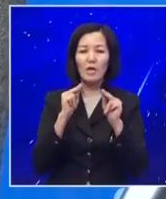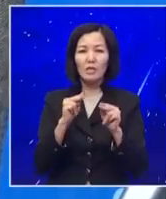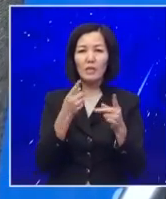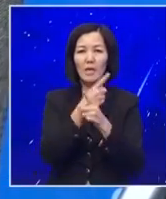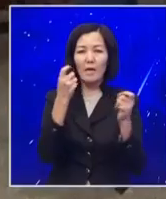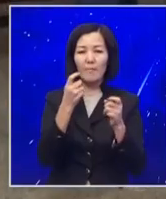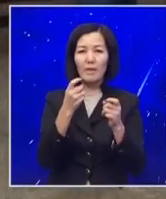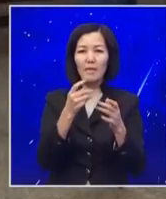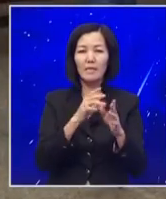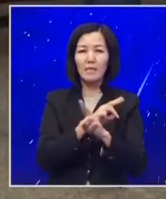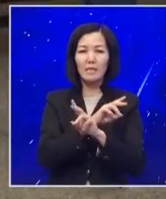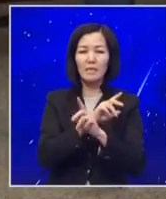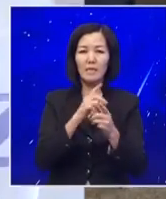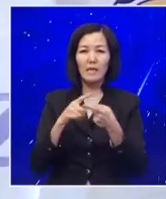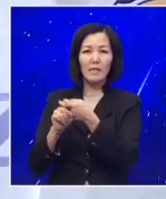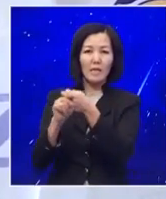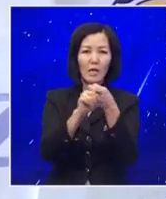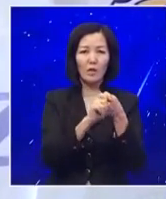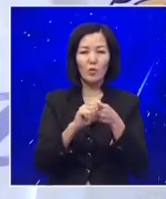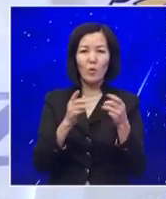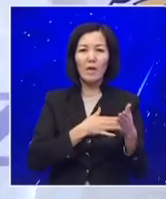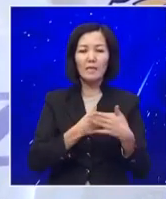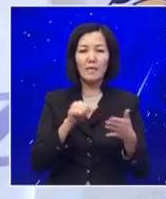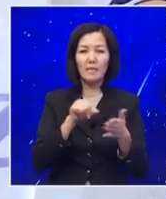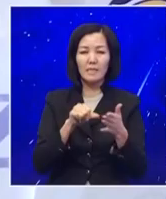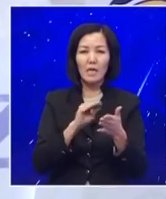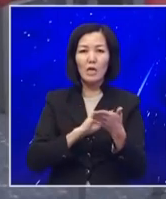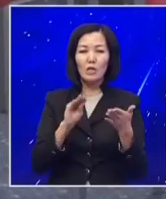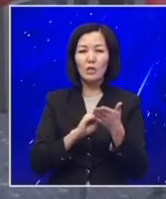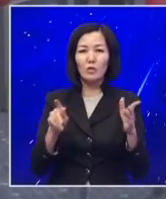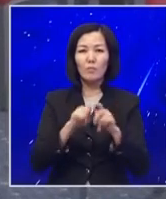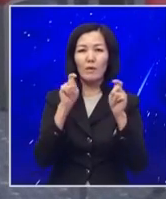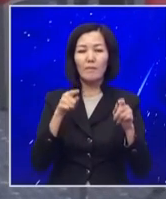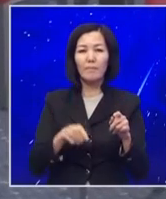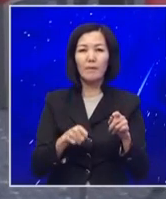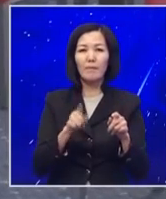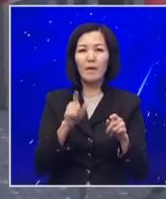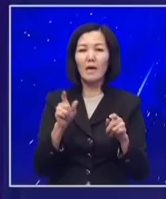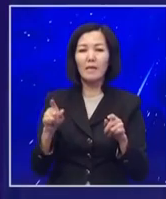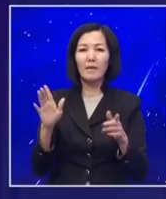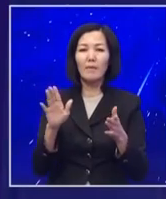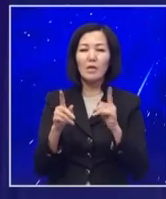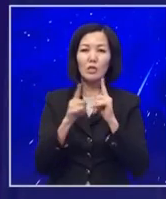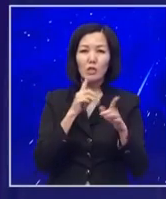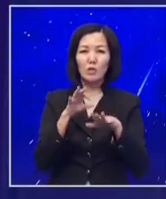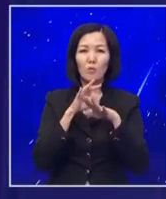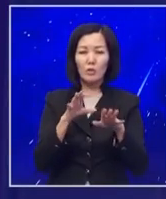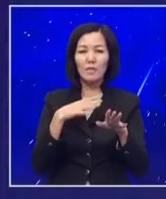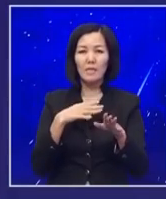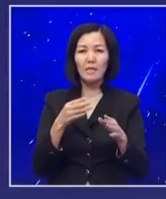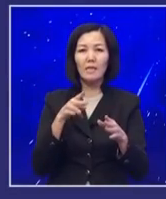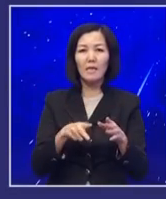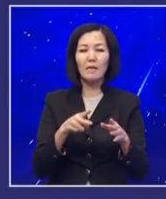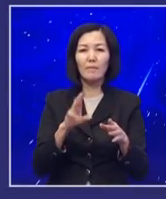таратуға атсалысты. Бақ өкілдерімен тығыз қарым-қатынас орнатты. Ашылғалы 1000-ға тарта баспасөз конференциясы ұйымдастырылған.